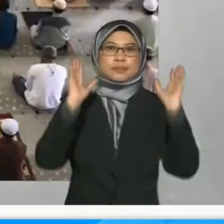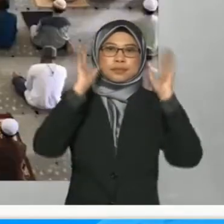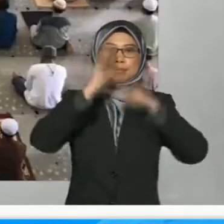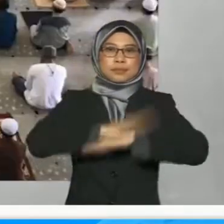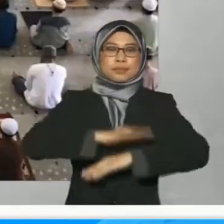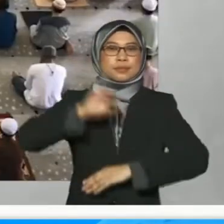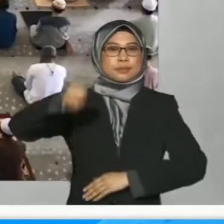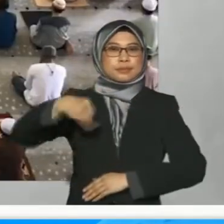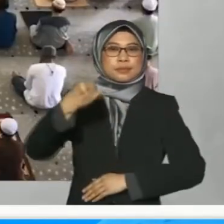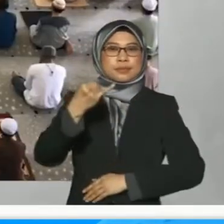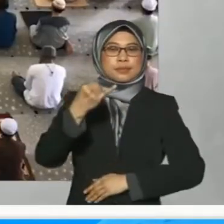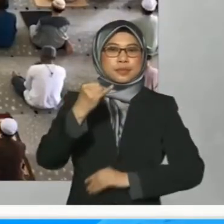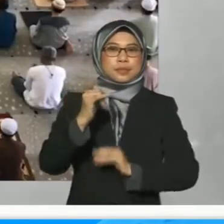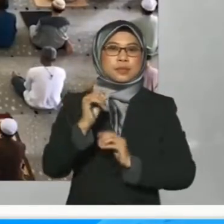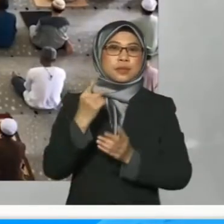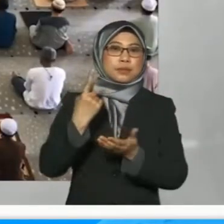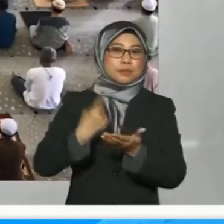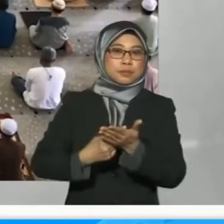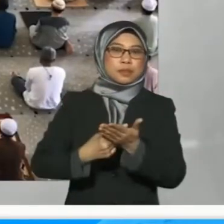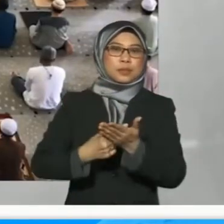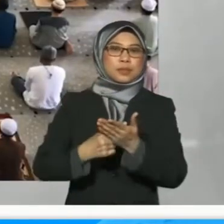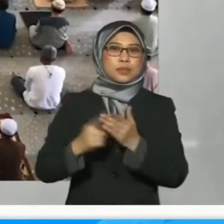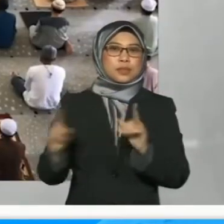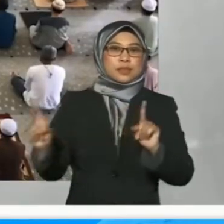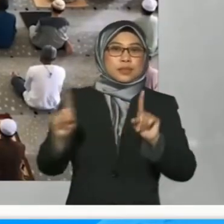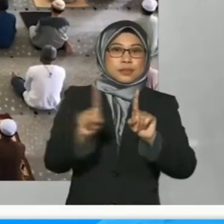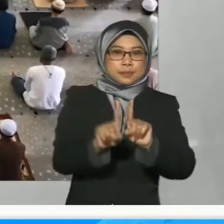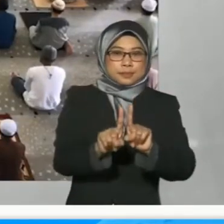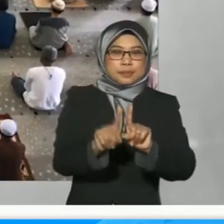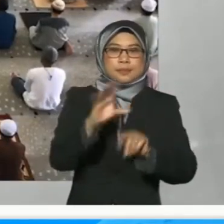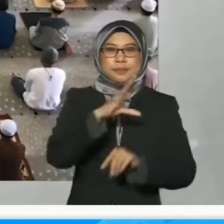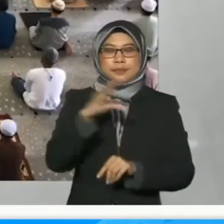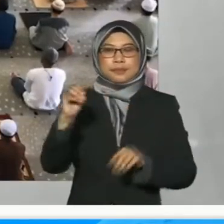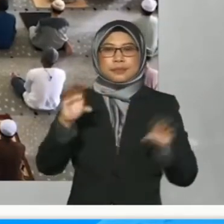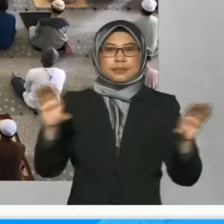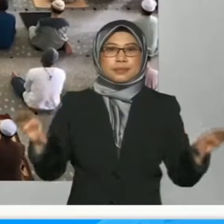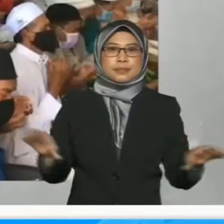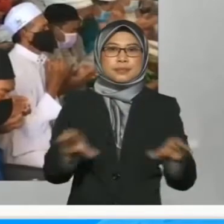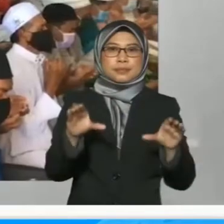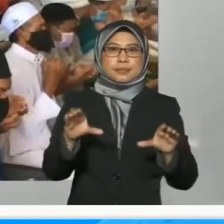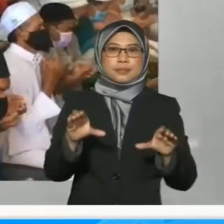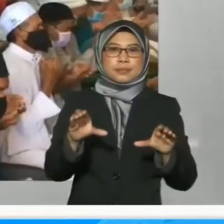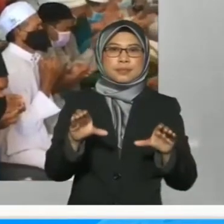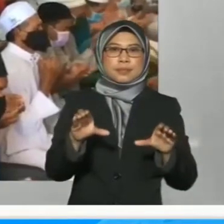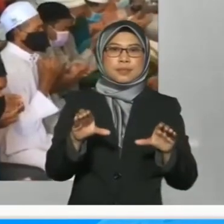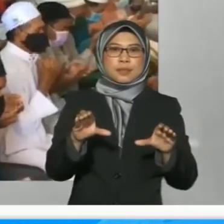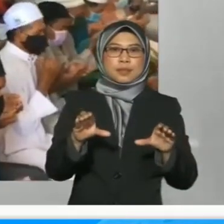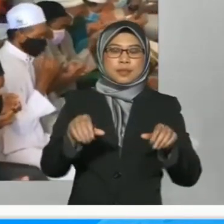shalat jum'at dan shalat fardhu antara yang dilakukan